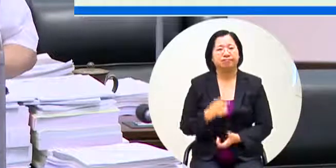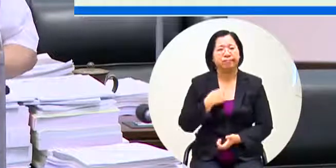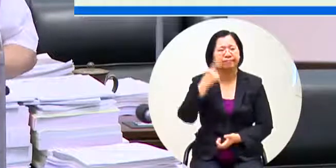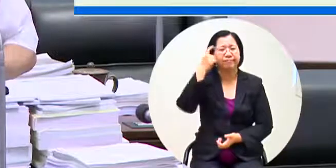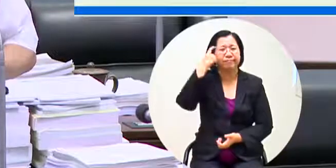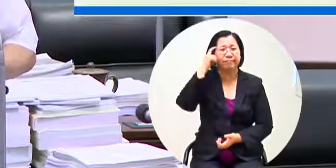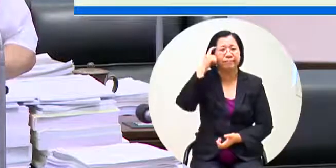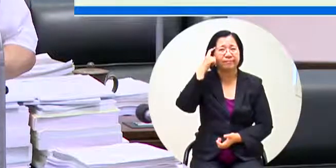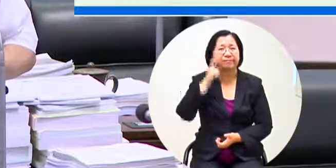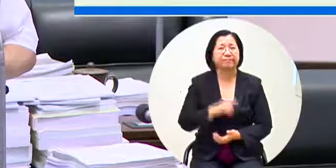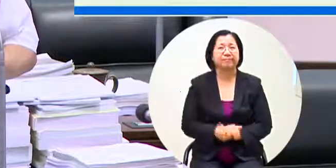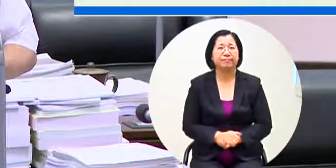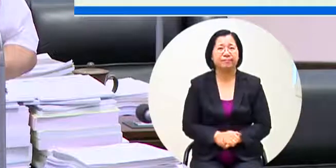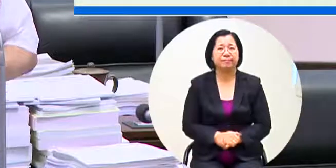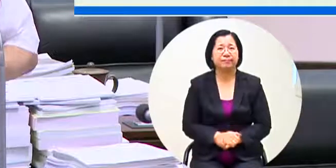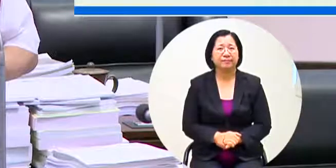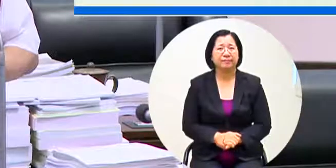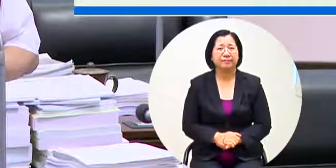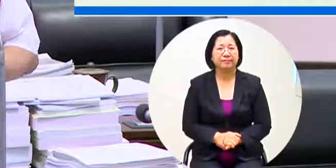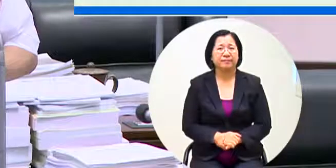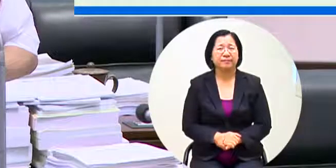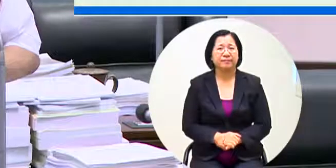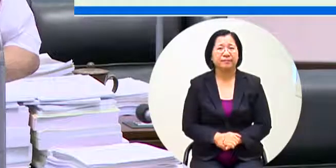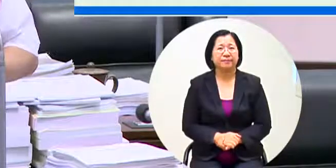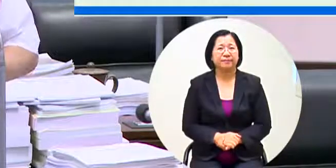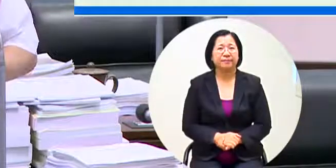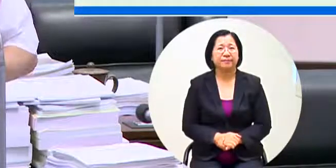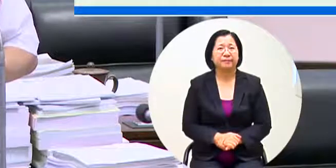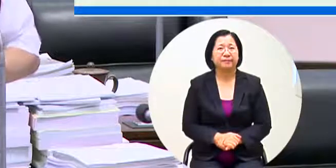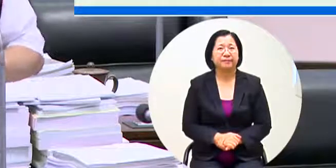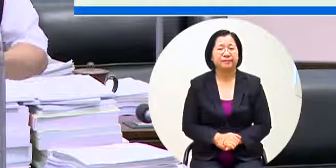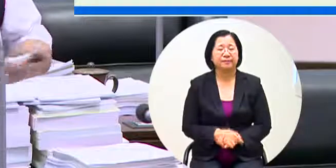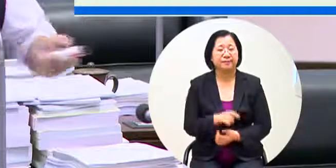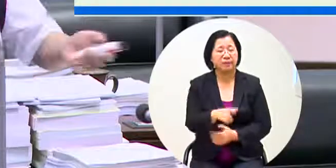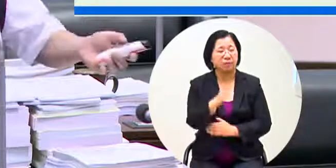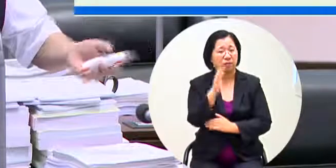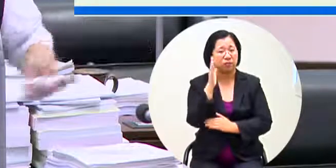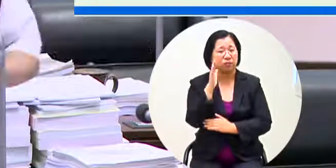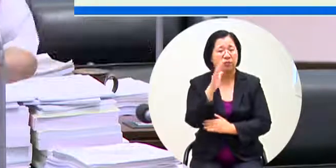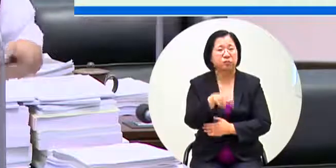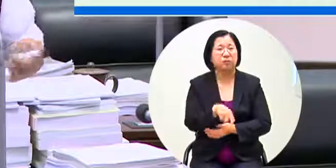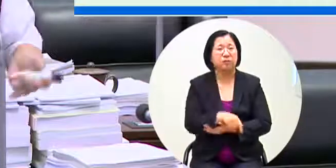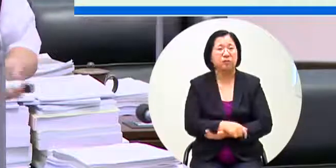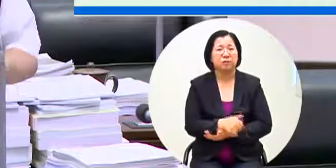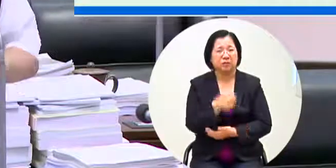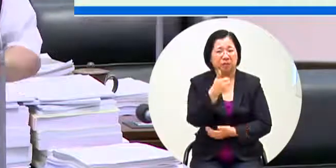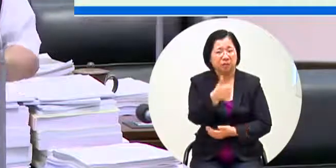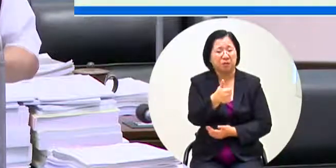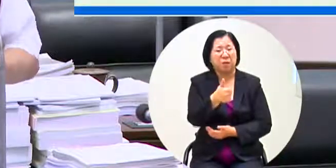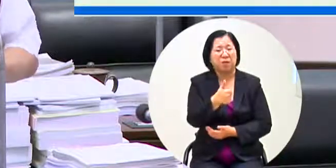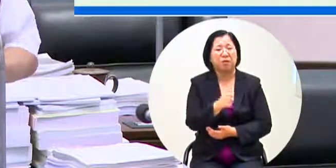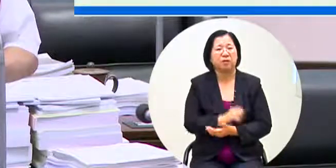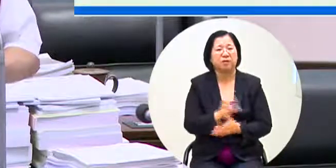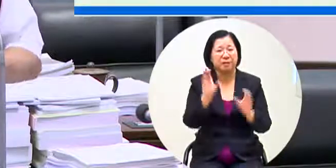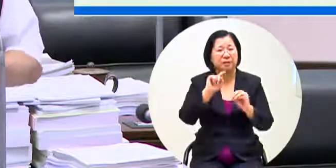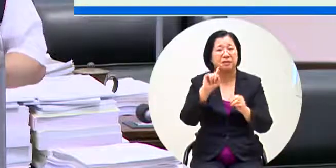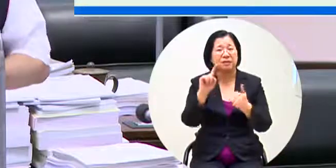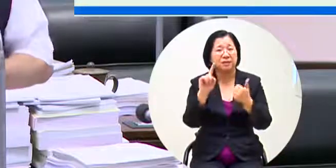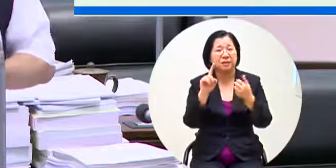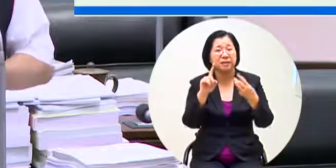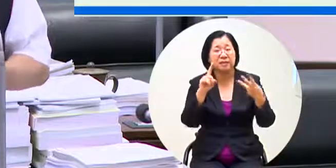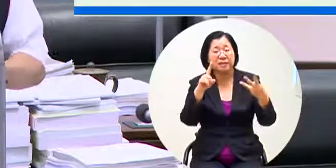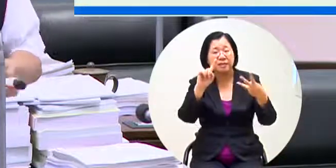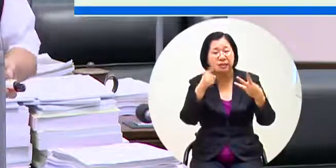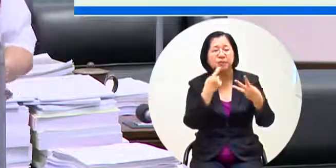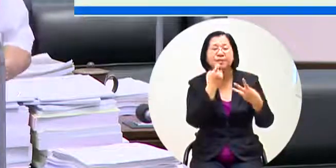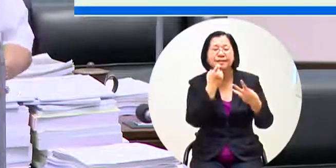度吼，即、哦這个政府的即个教育资源吼，无法度普遍化，互大家拢总会当享受到， 这个部